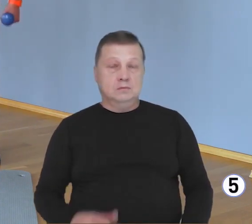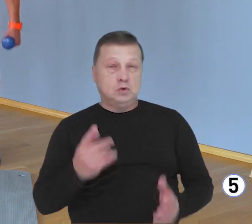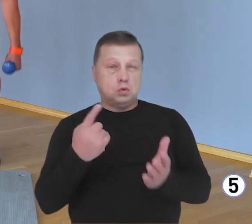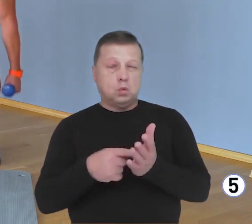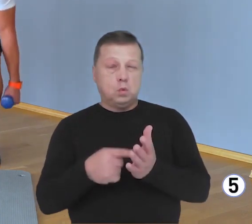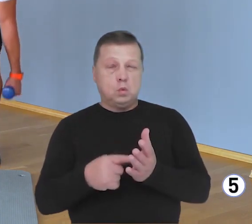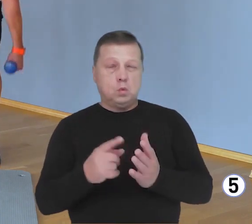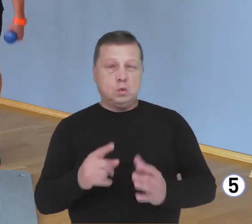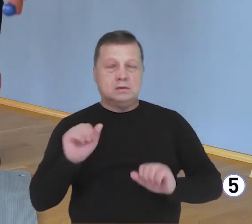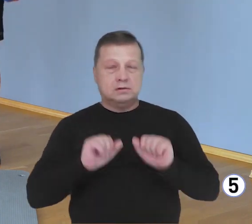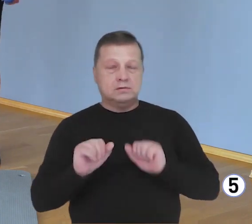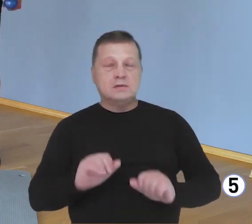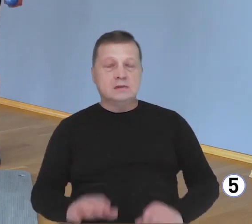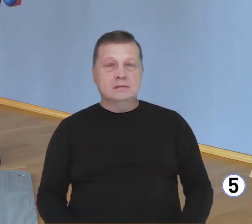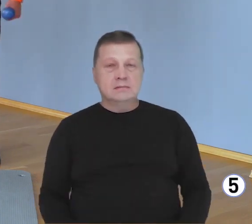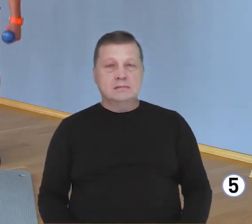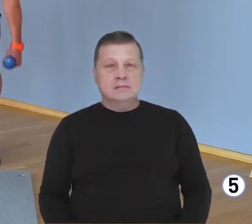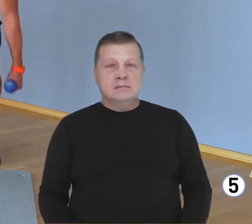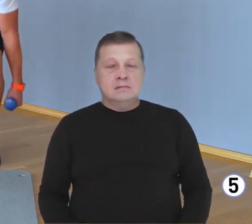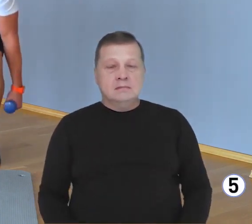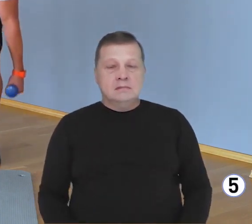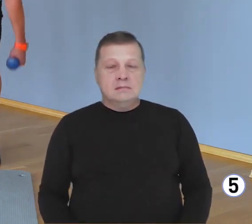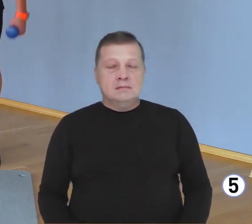I już końcówka tego ćwiczenia.